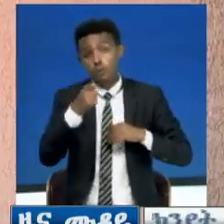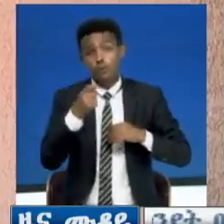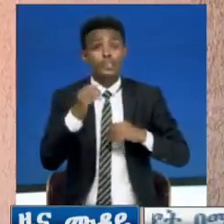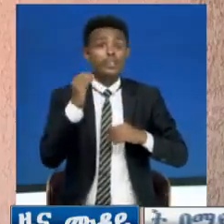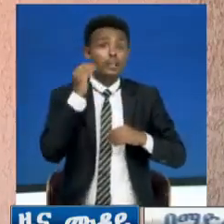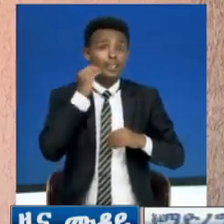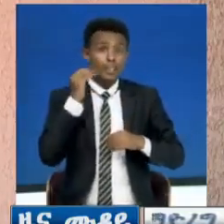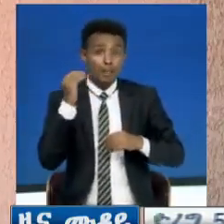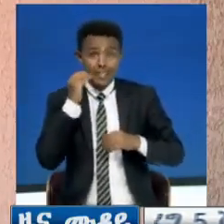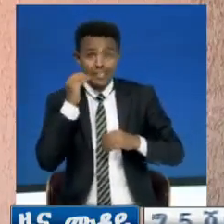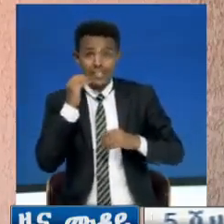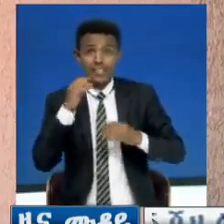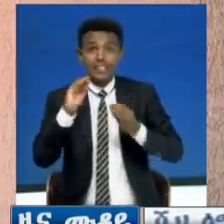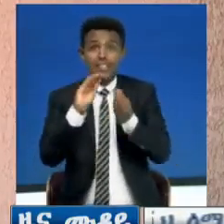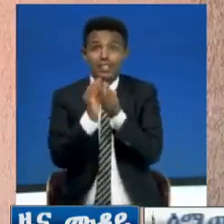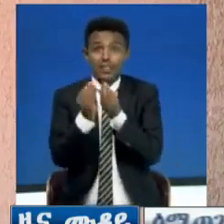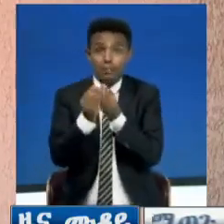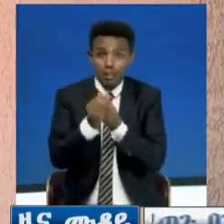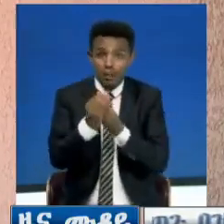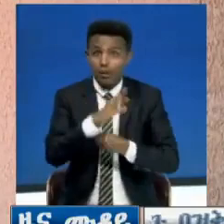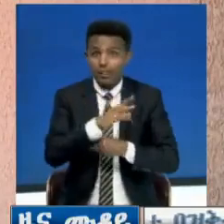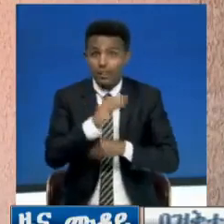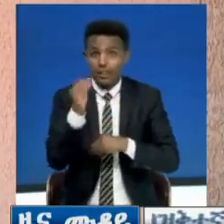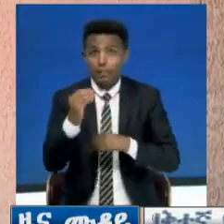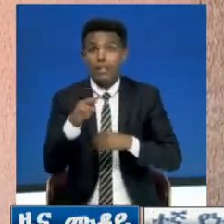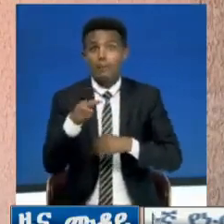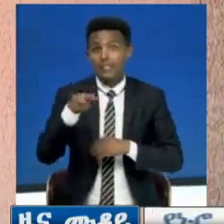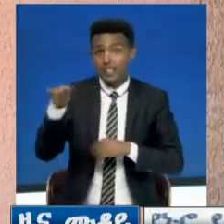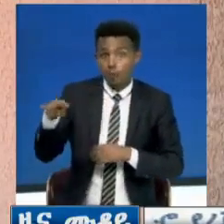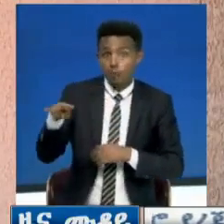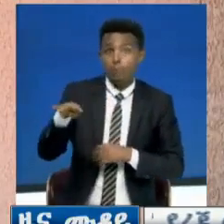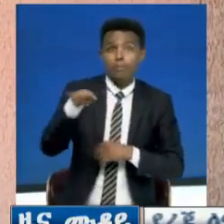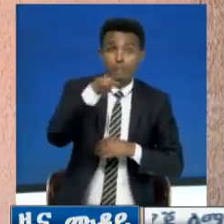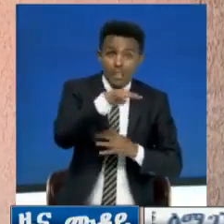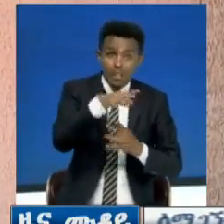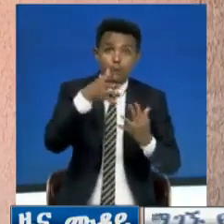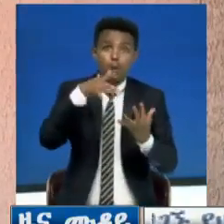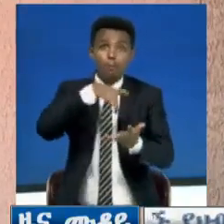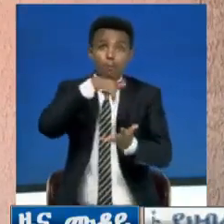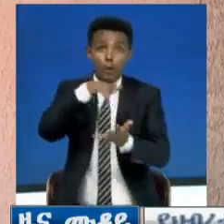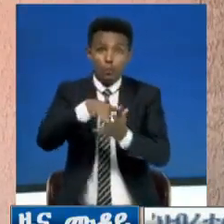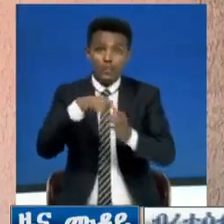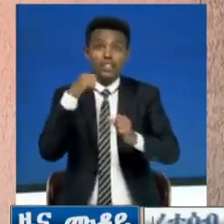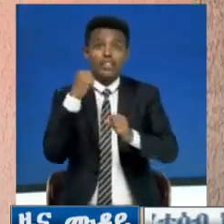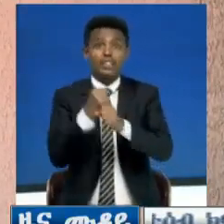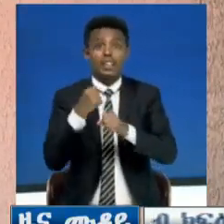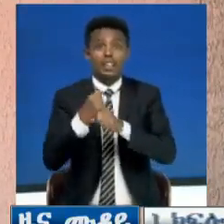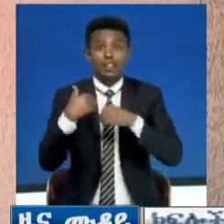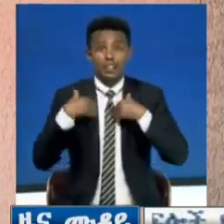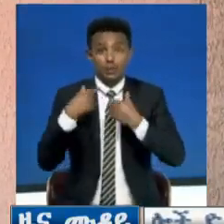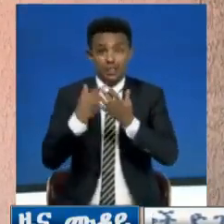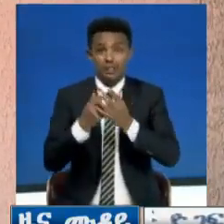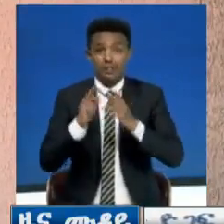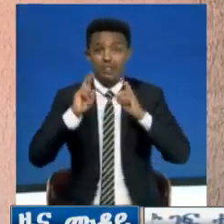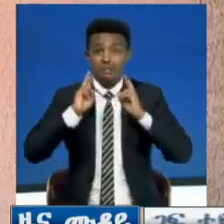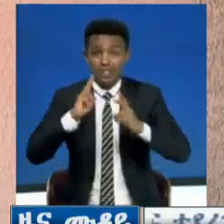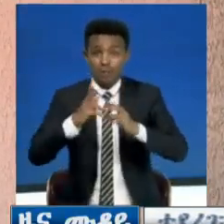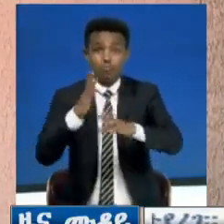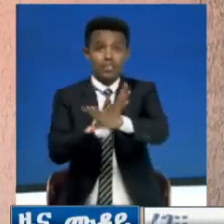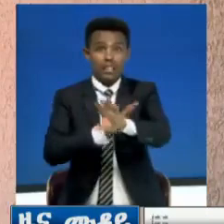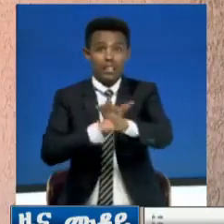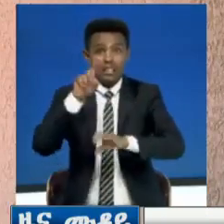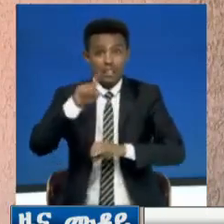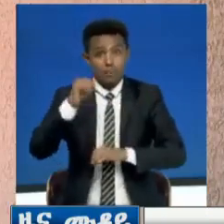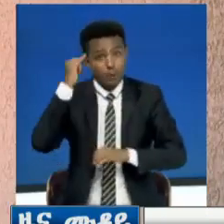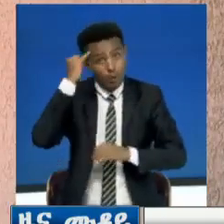ህክምናውም በምስራቁም እንዲሁም በምዕራቡም አካባቢ እየሰራን ነው። እነዚህን ፈጥነን ማስተካከል እንዳለብን እነሱም ኮሜንት አድርገዋል። ግን ያው